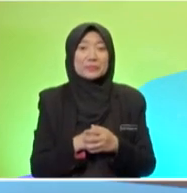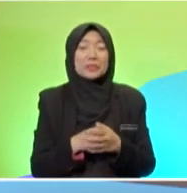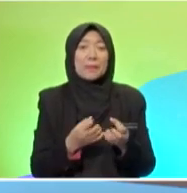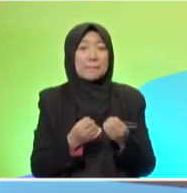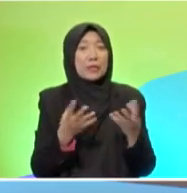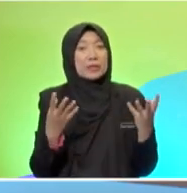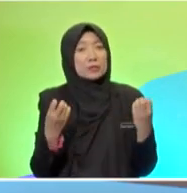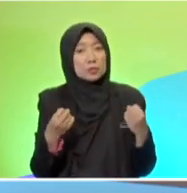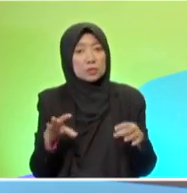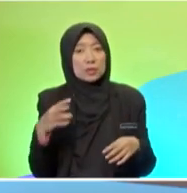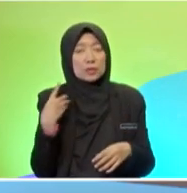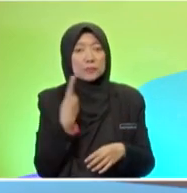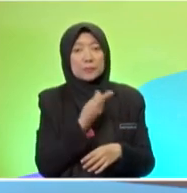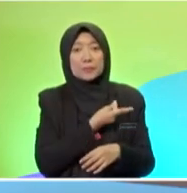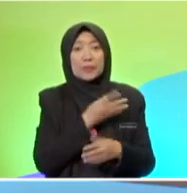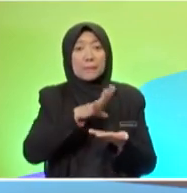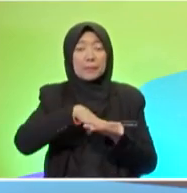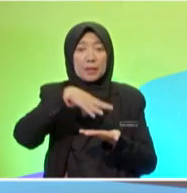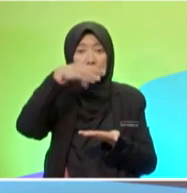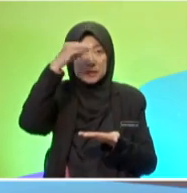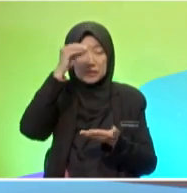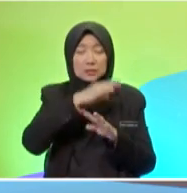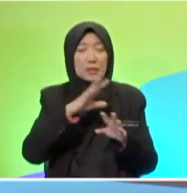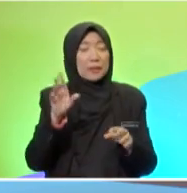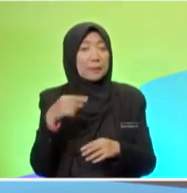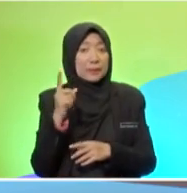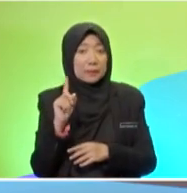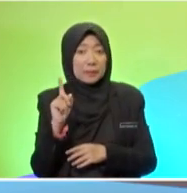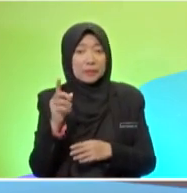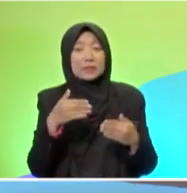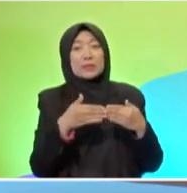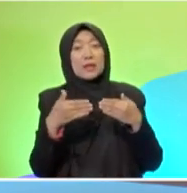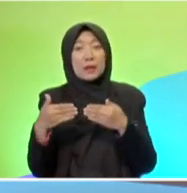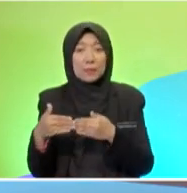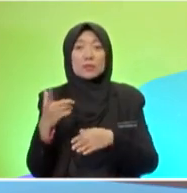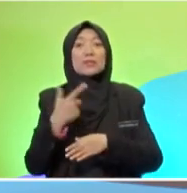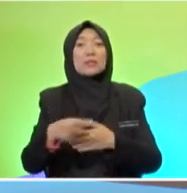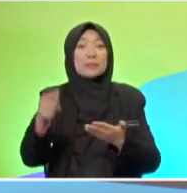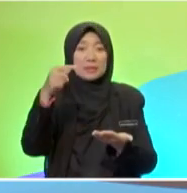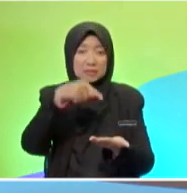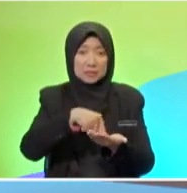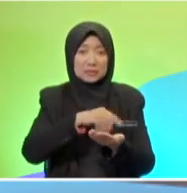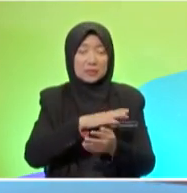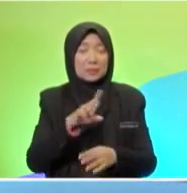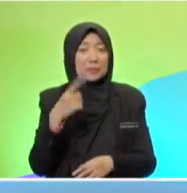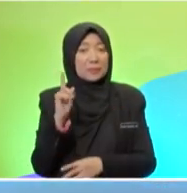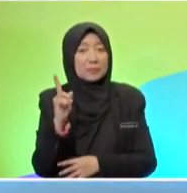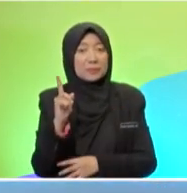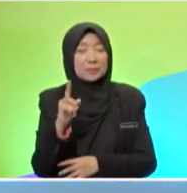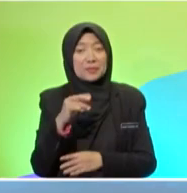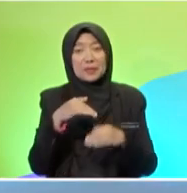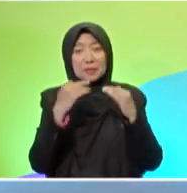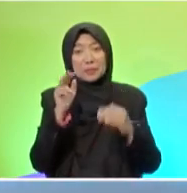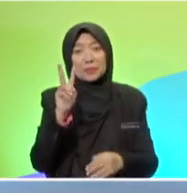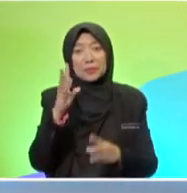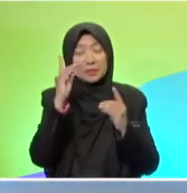sudah telah kita pelajari jadi jangan kemana-mana kita sombong lagi selepas ini jangan kemana hanya di Selat